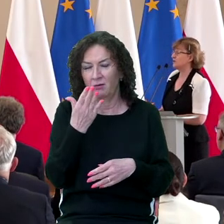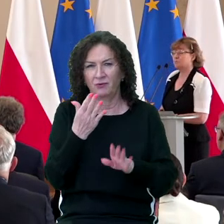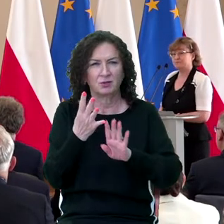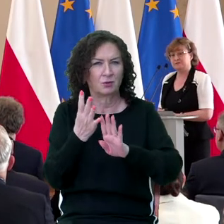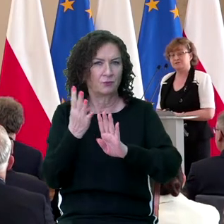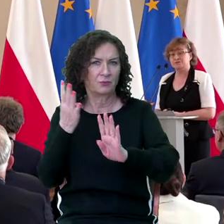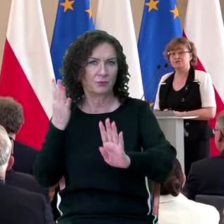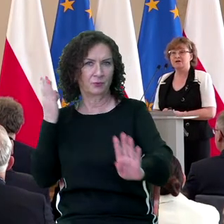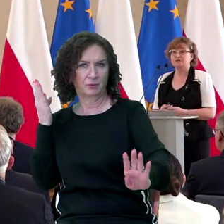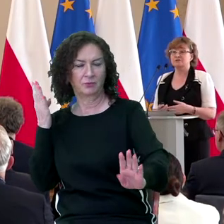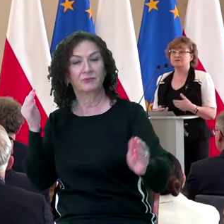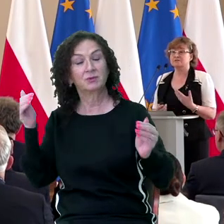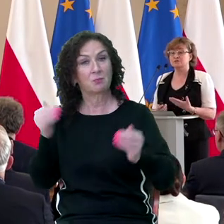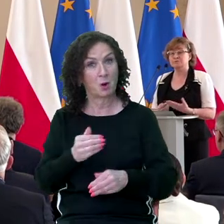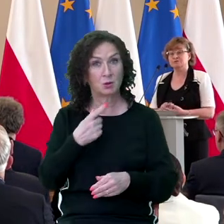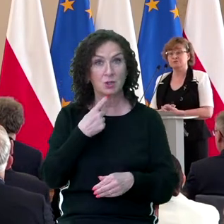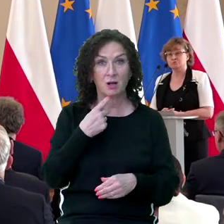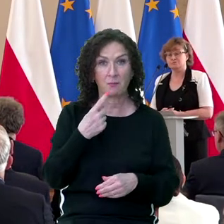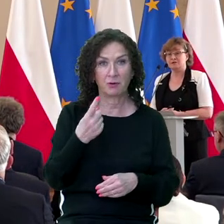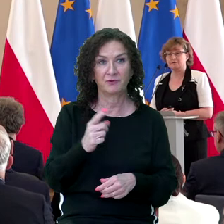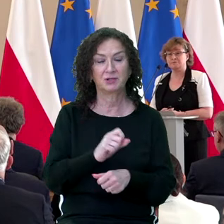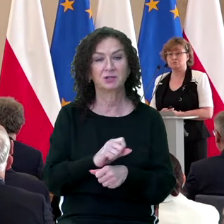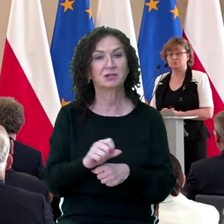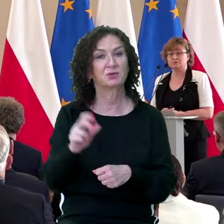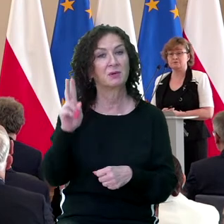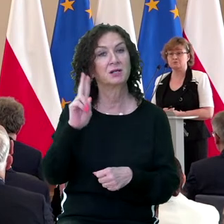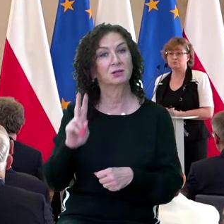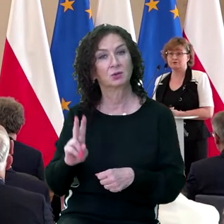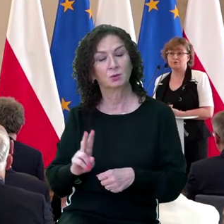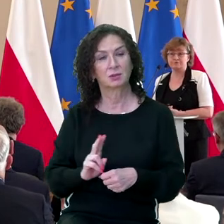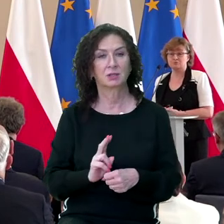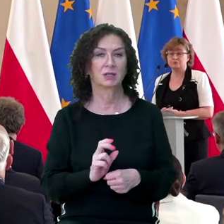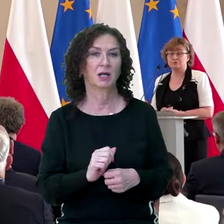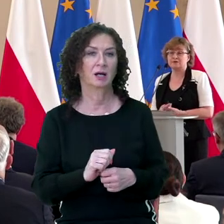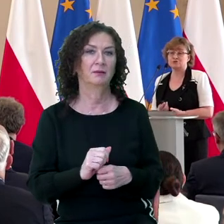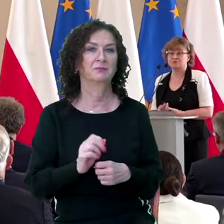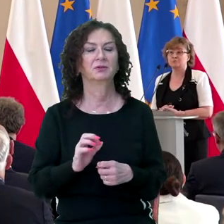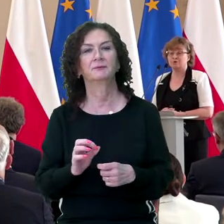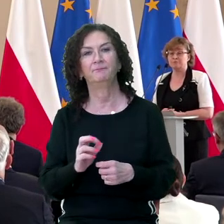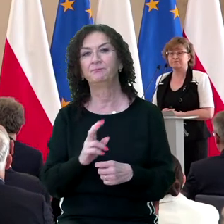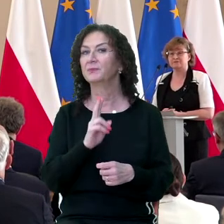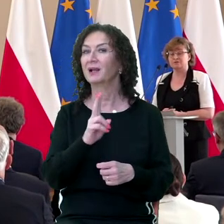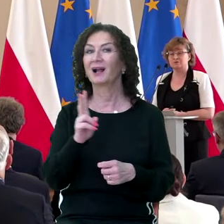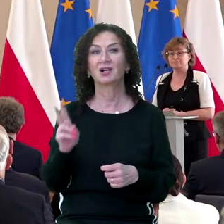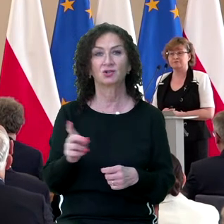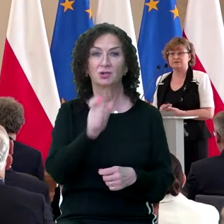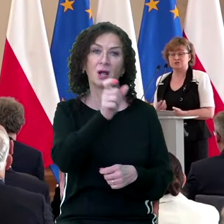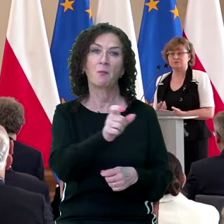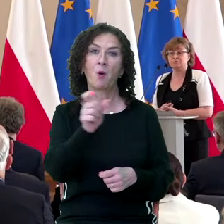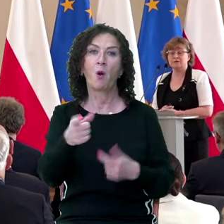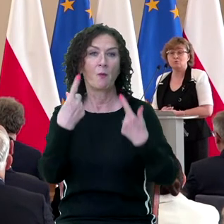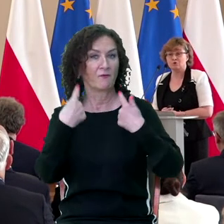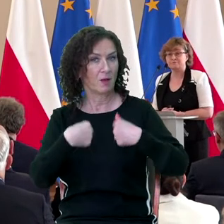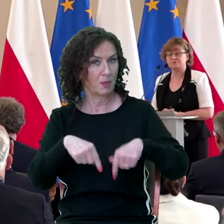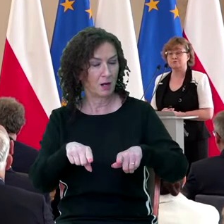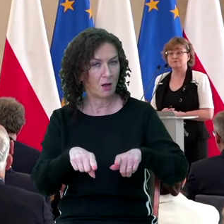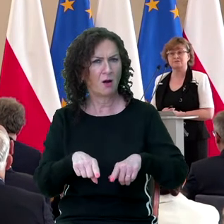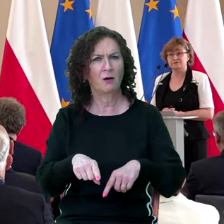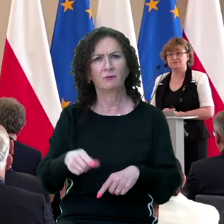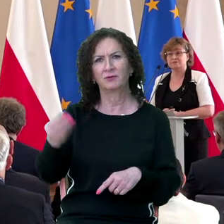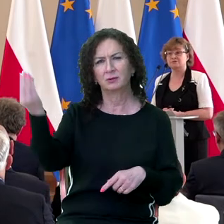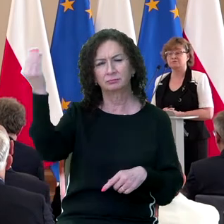można powiedzieć, że jesteśmy instytucjami, które oferują każdemu obywatelowi, każdemu